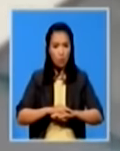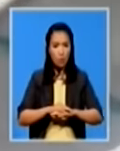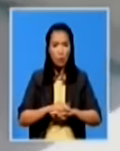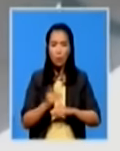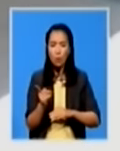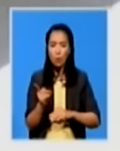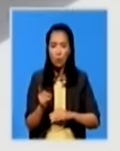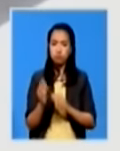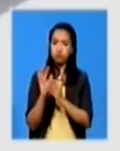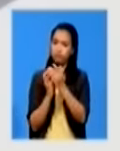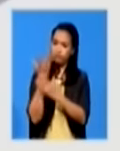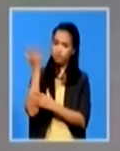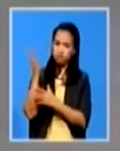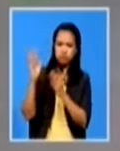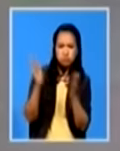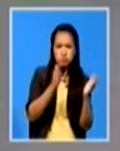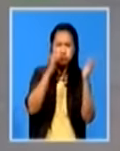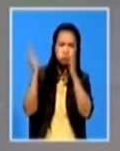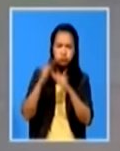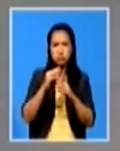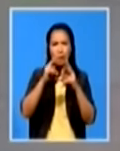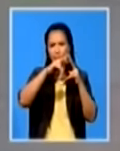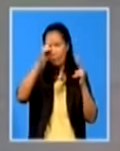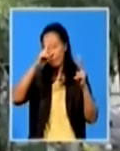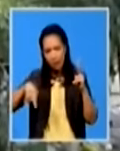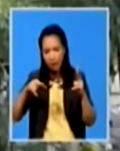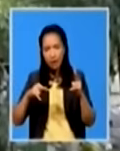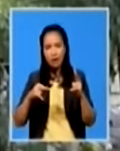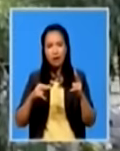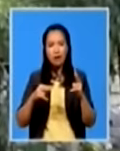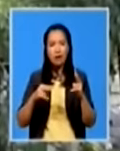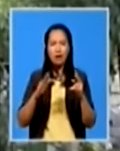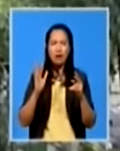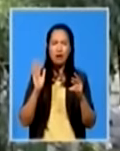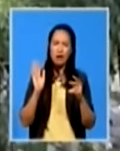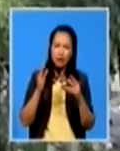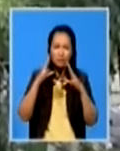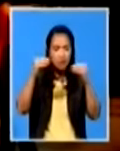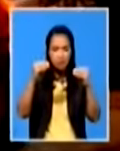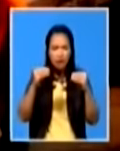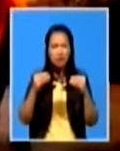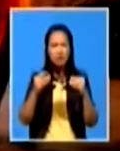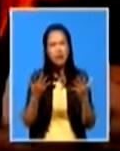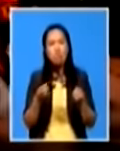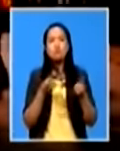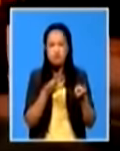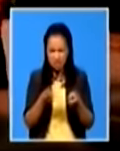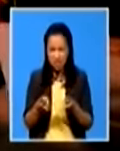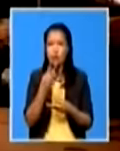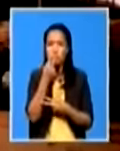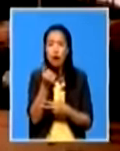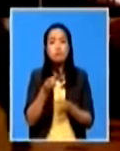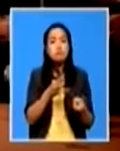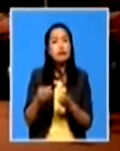ะไรมีพายุมาก็ทำให้สายไฟขาดไฟดับทั้งเมืองนะครับผมว่ามีวิธีการเยอะแยะนะถ้าระยะยาวจะแ